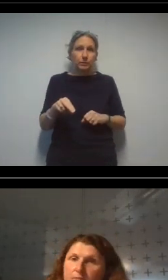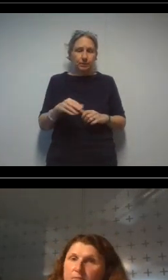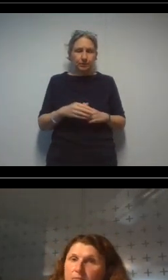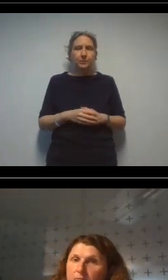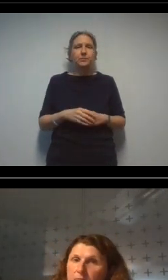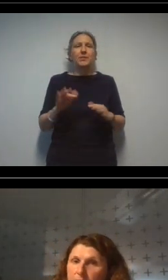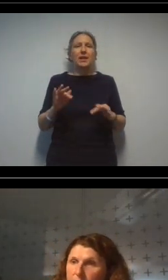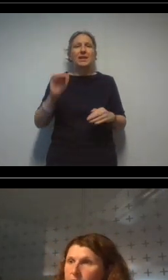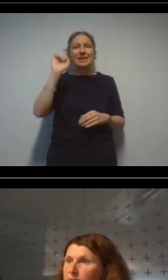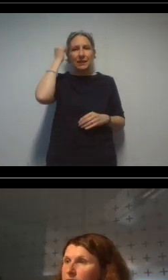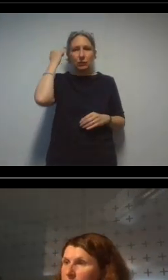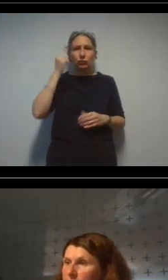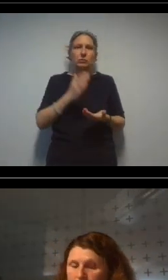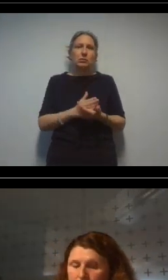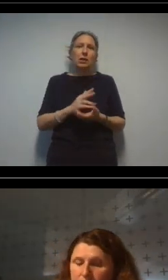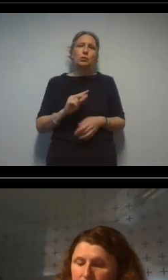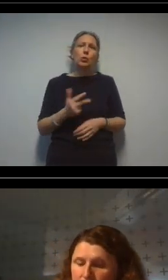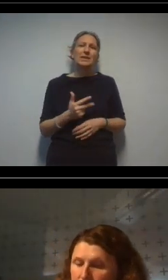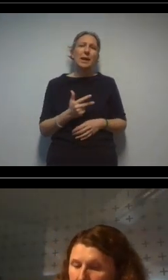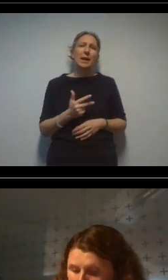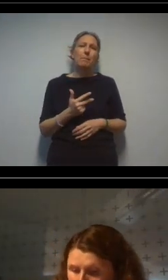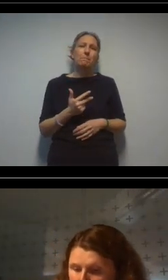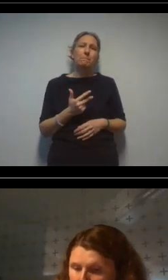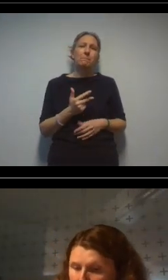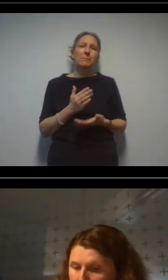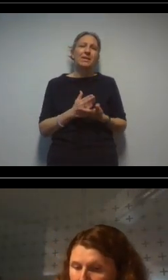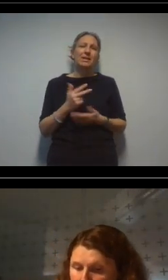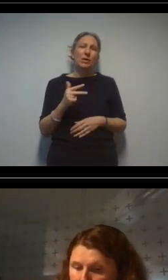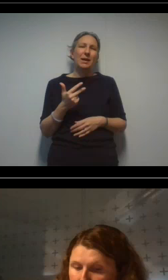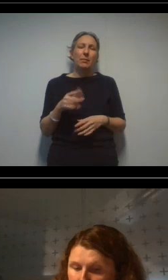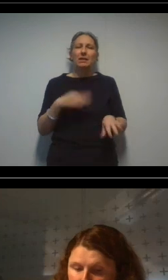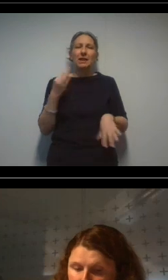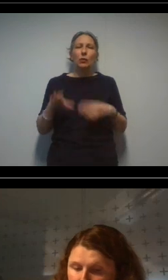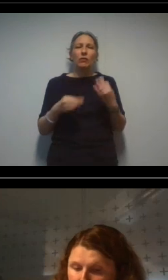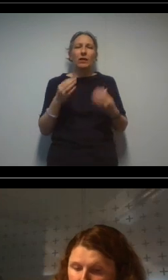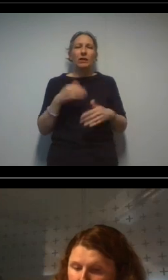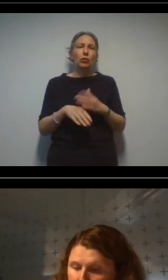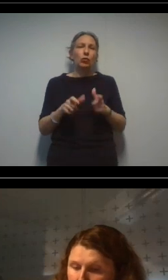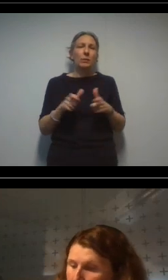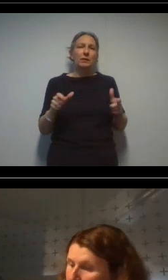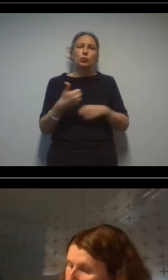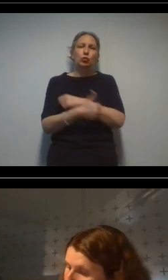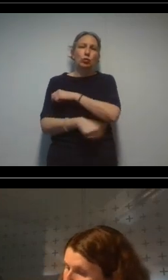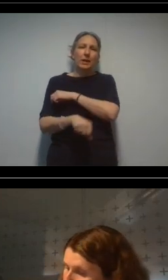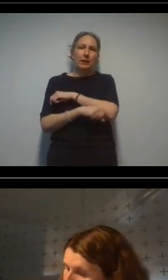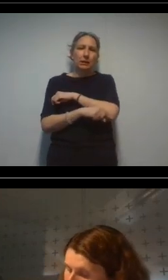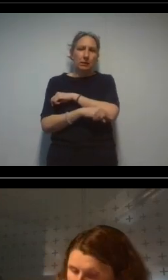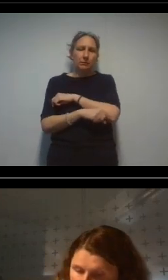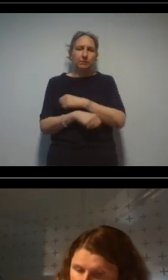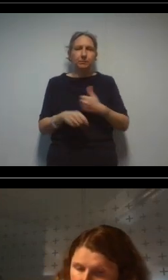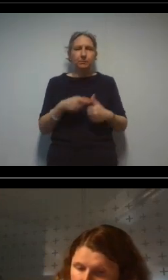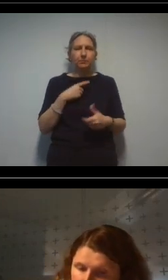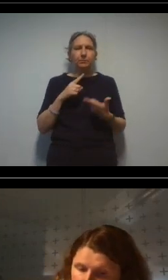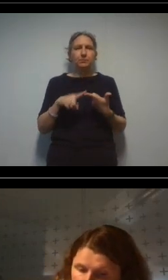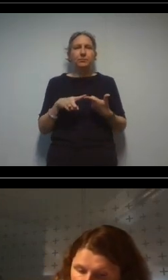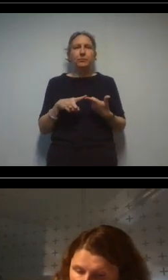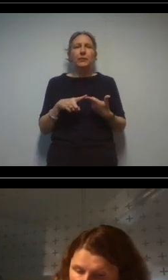stages de troisième de manière classique, un jeune qui fait son stage de découverte pendant une semaine. On va avoir des